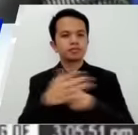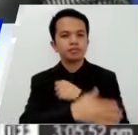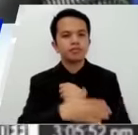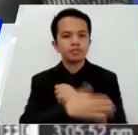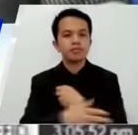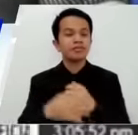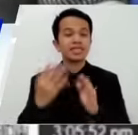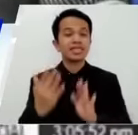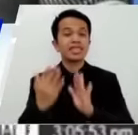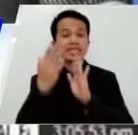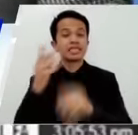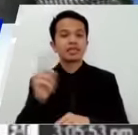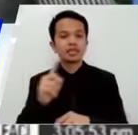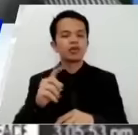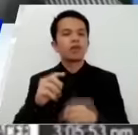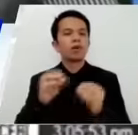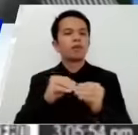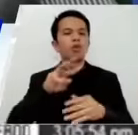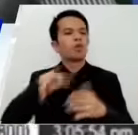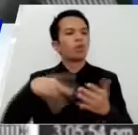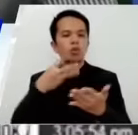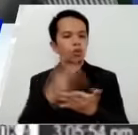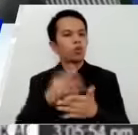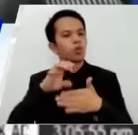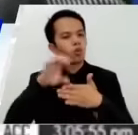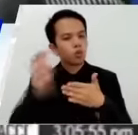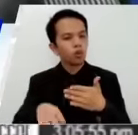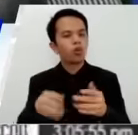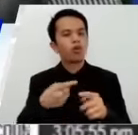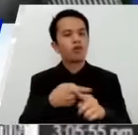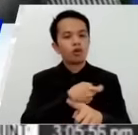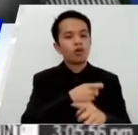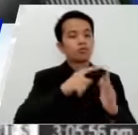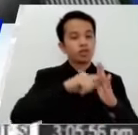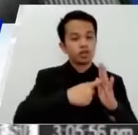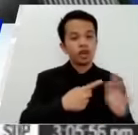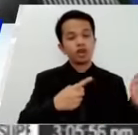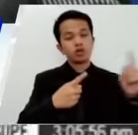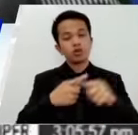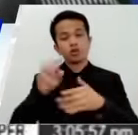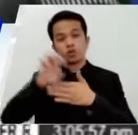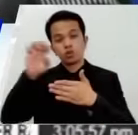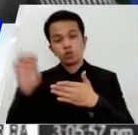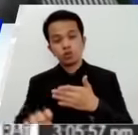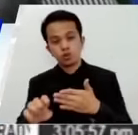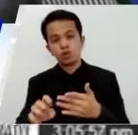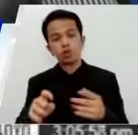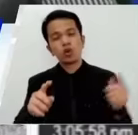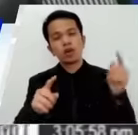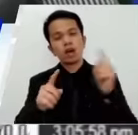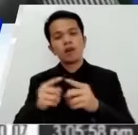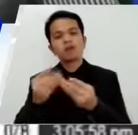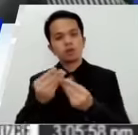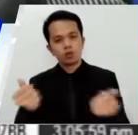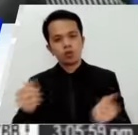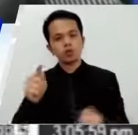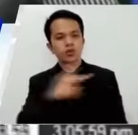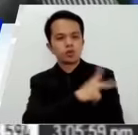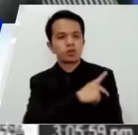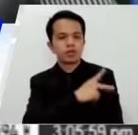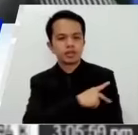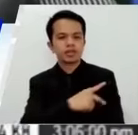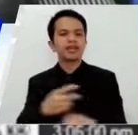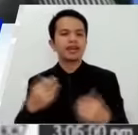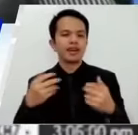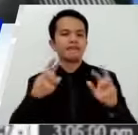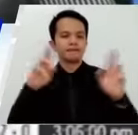dito holistic, ibig sabihin ay magmula sa pasimula hanggang sa matapos, hanggang sa gumaling yung pasyente, ay nandun po yung ayuda